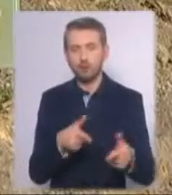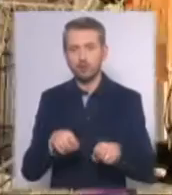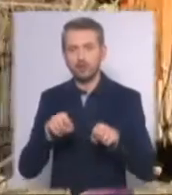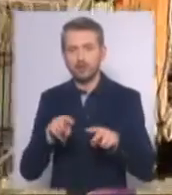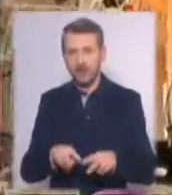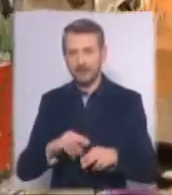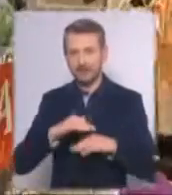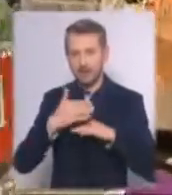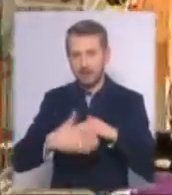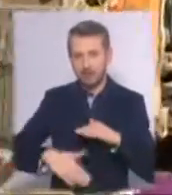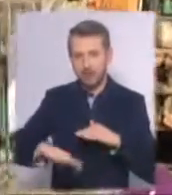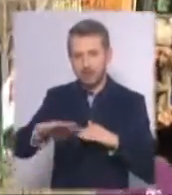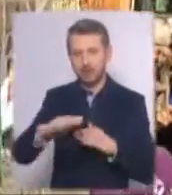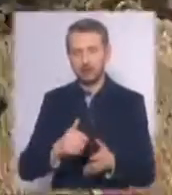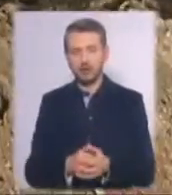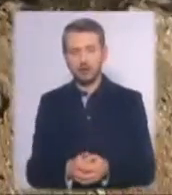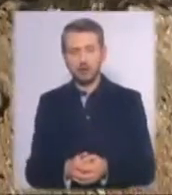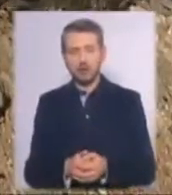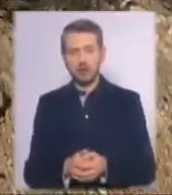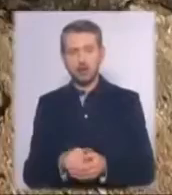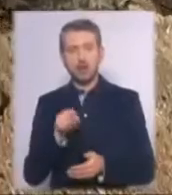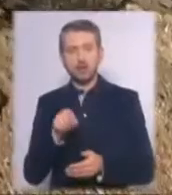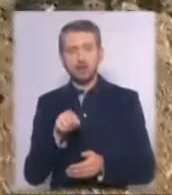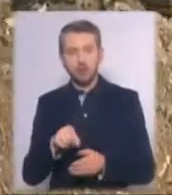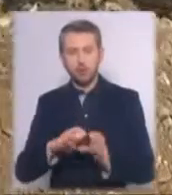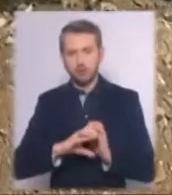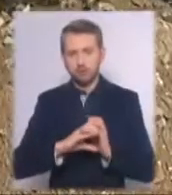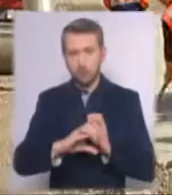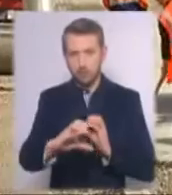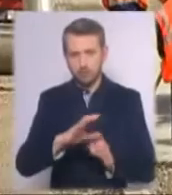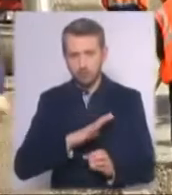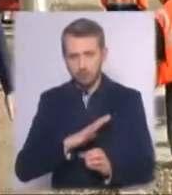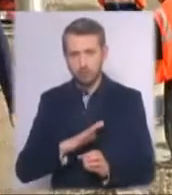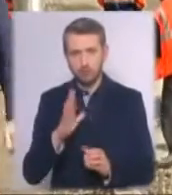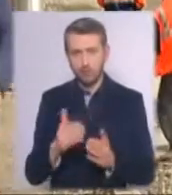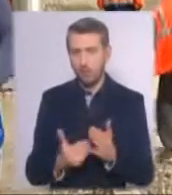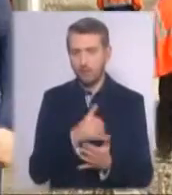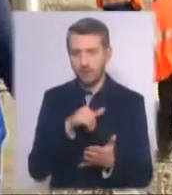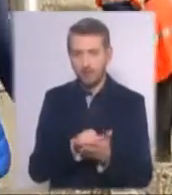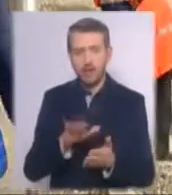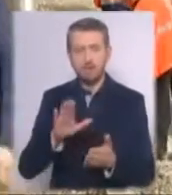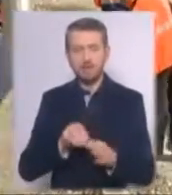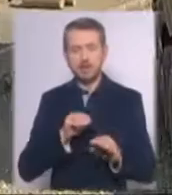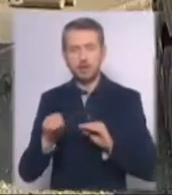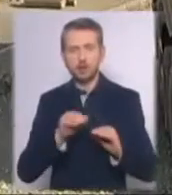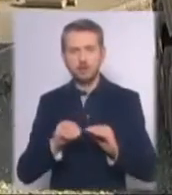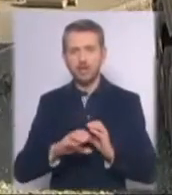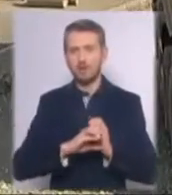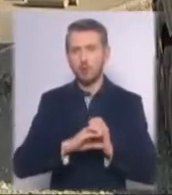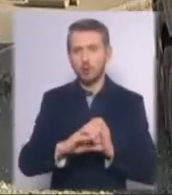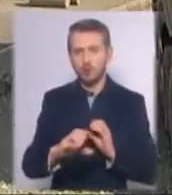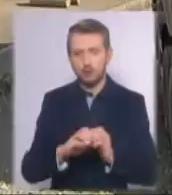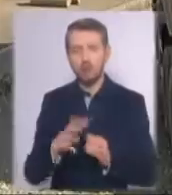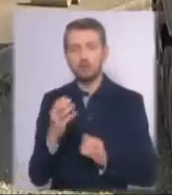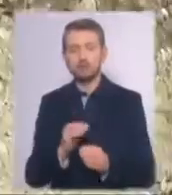заглиблення. Борд для тротуара. Тут борд був, ми просто йдемо новий ставити. Після влаштування бордюрів пиріг вулиці поповниться